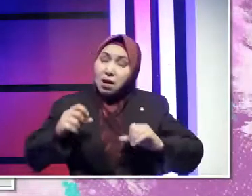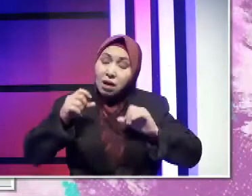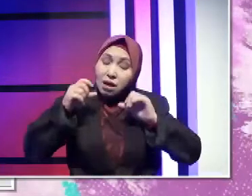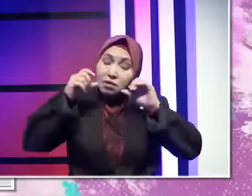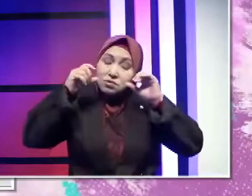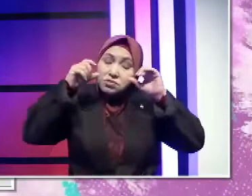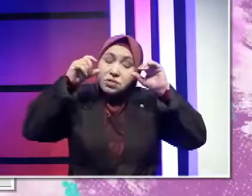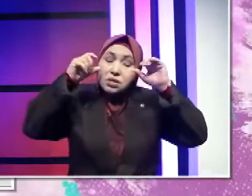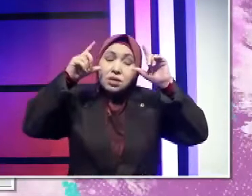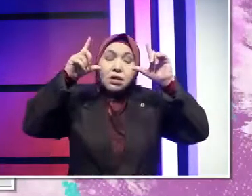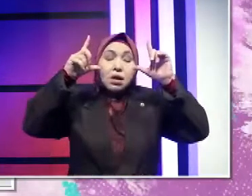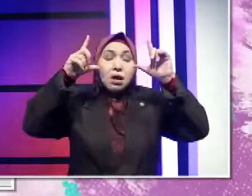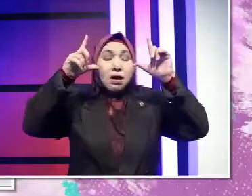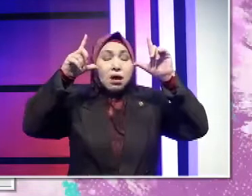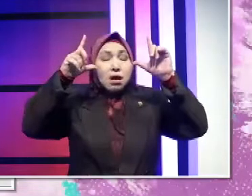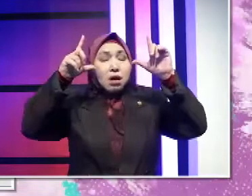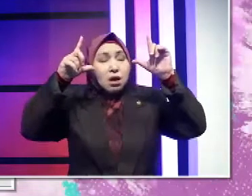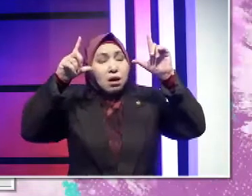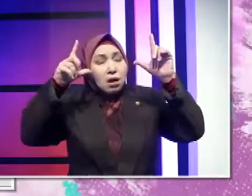وأنتم لا